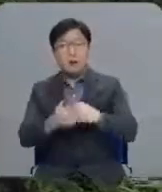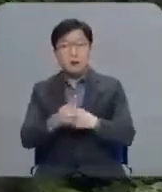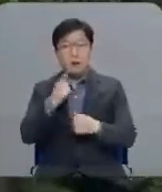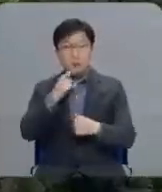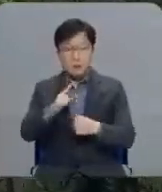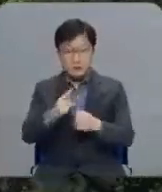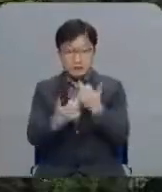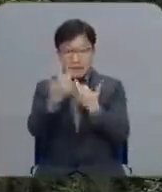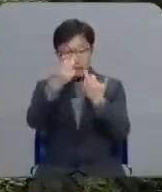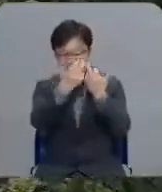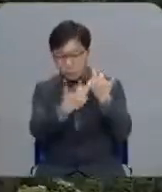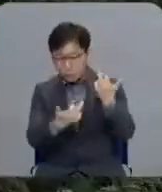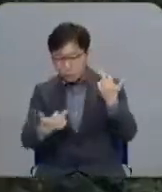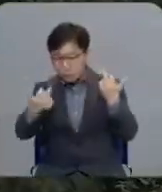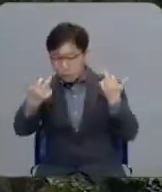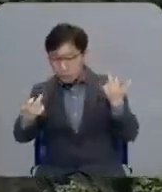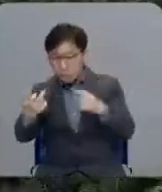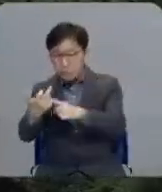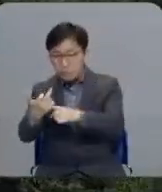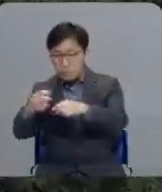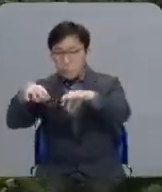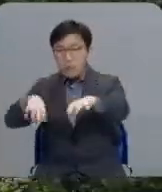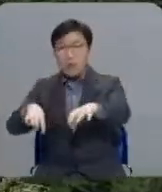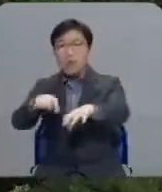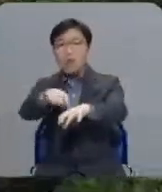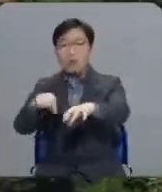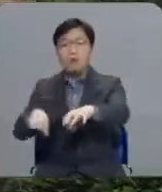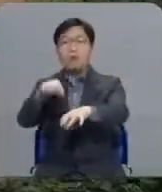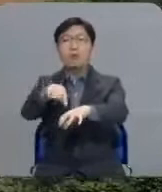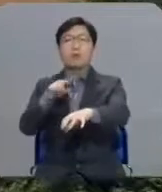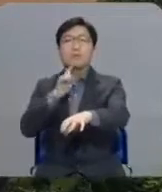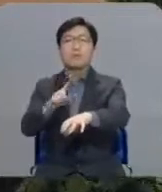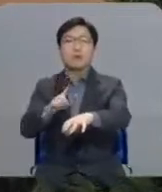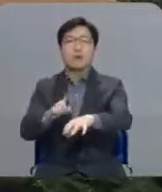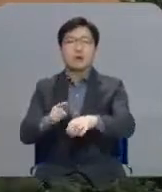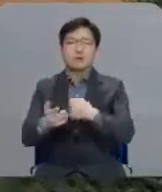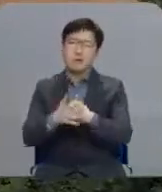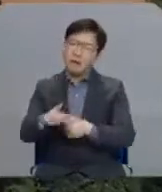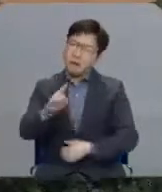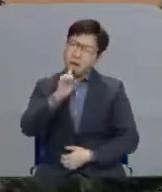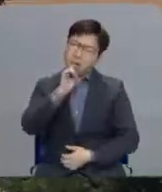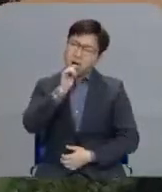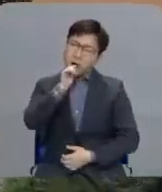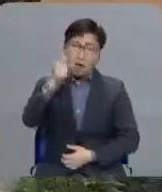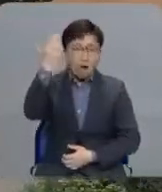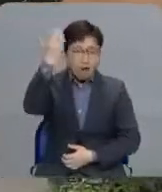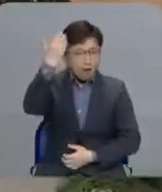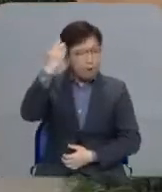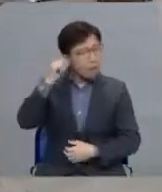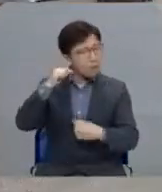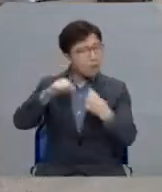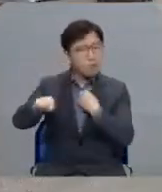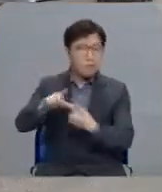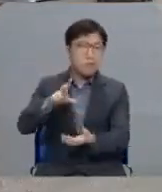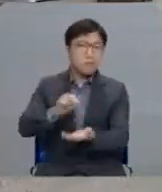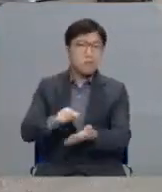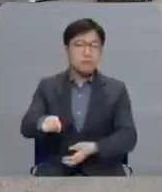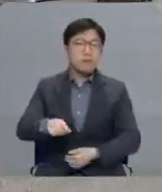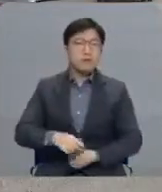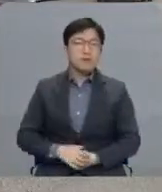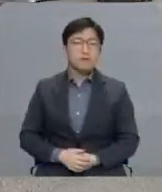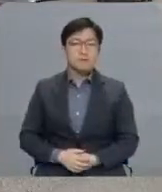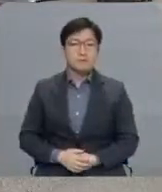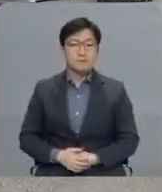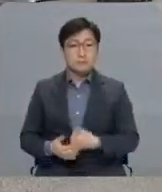자락에 두터기에 자리 잡고 있잖아요. 그걸 넘어가면 바로 거기예요. 이건 지금 있을 수도 없는 거예요. 상식적으로도 말이 안 되는.